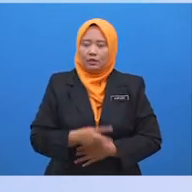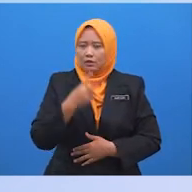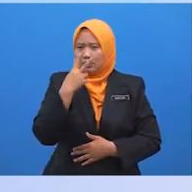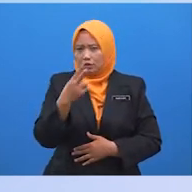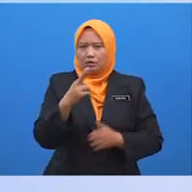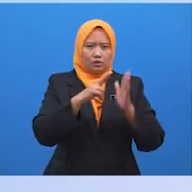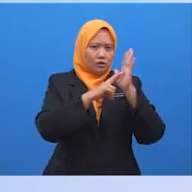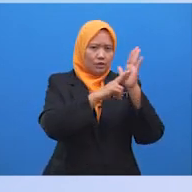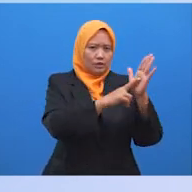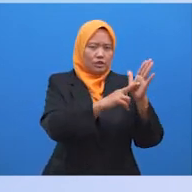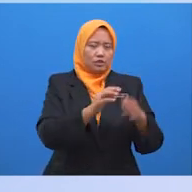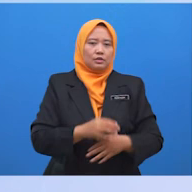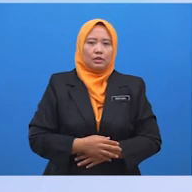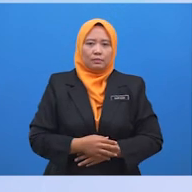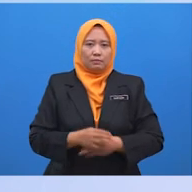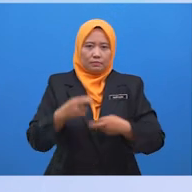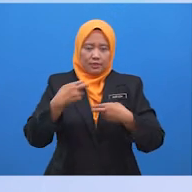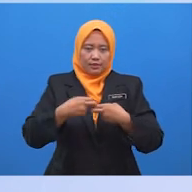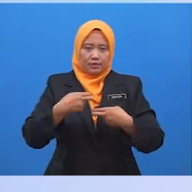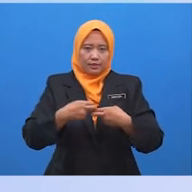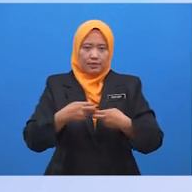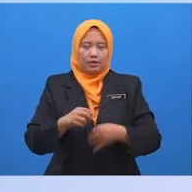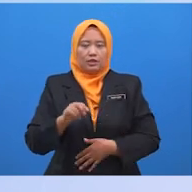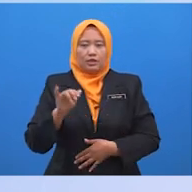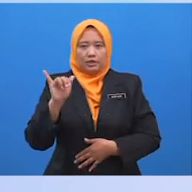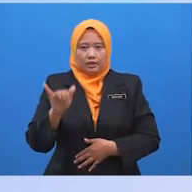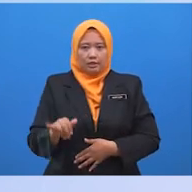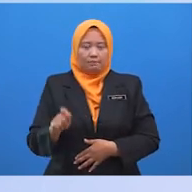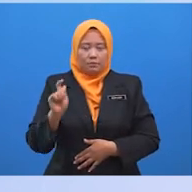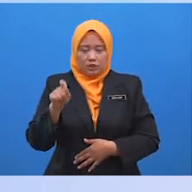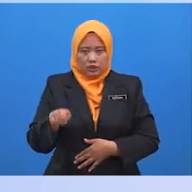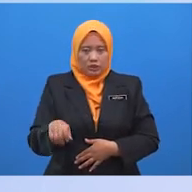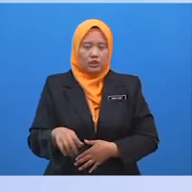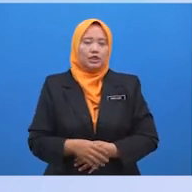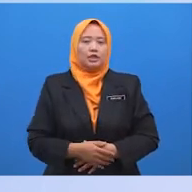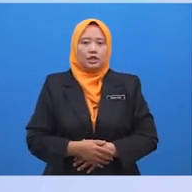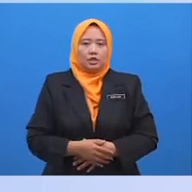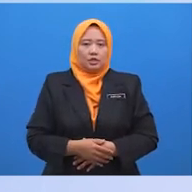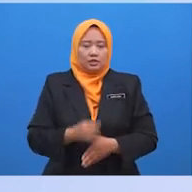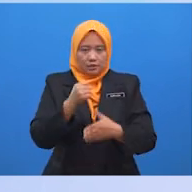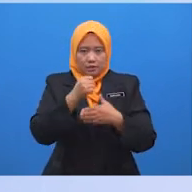Masalah yang perlu diselesaikan ialah untuk menentukan pintasan X.